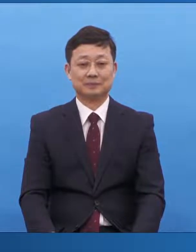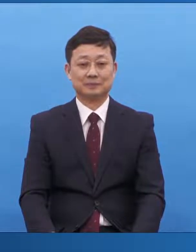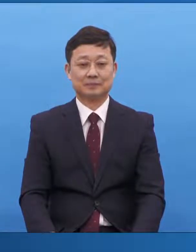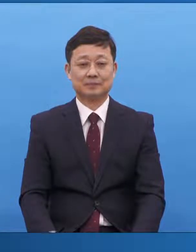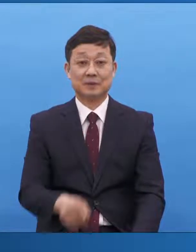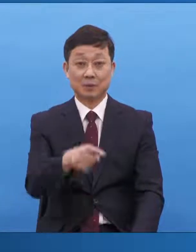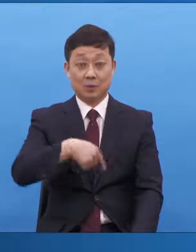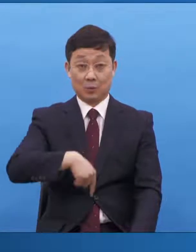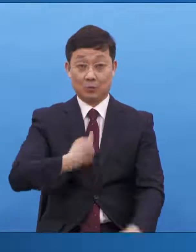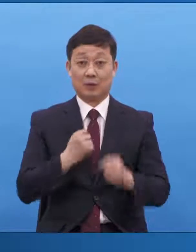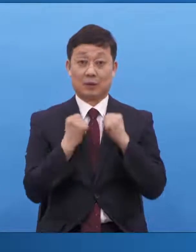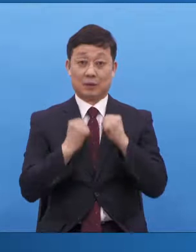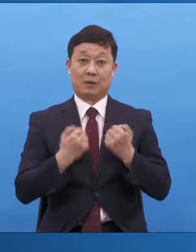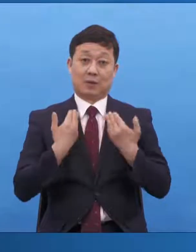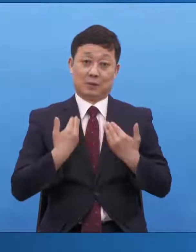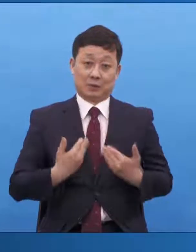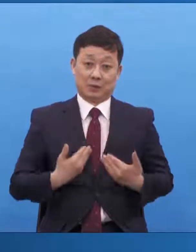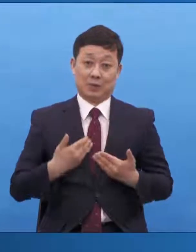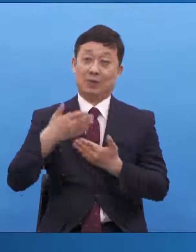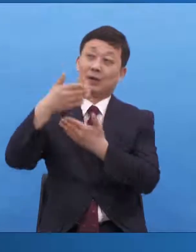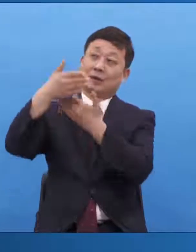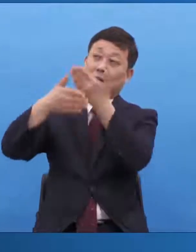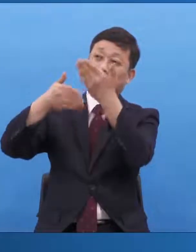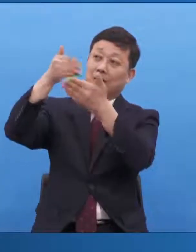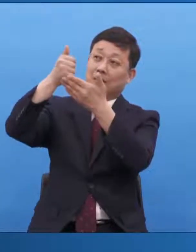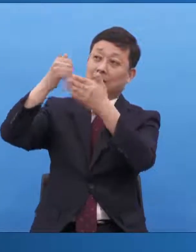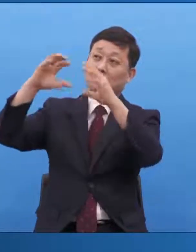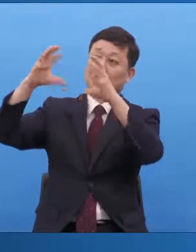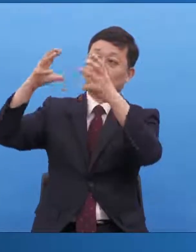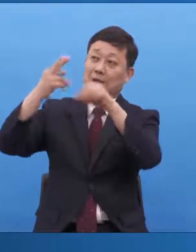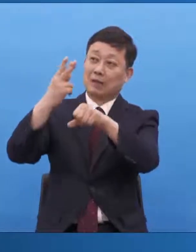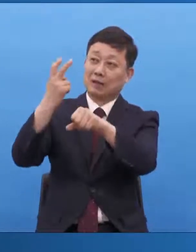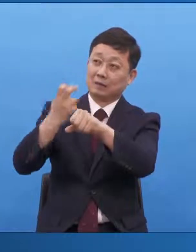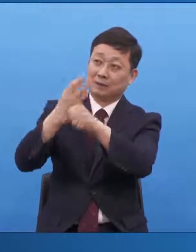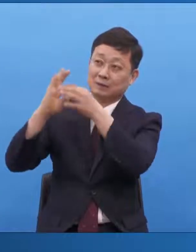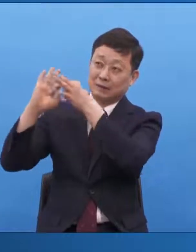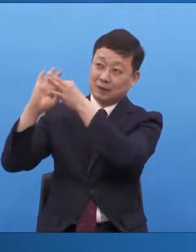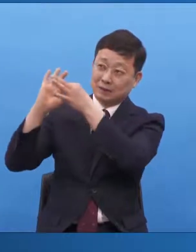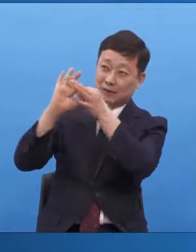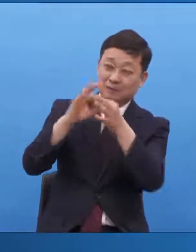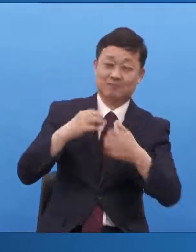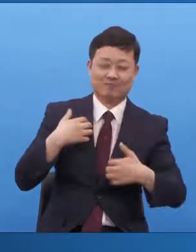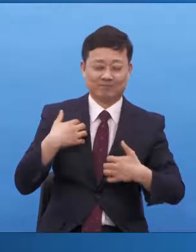하나님의 나라 늘 누리는 겁니다. Always enjoy God's kingdom.